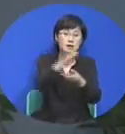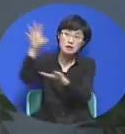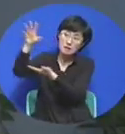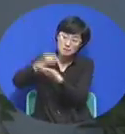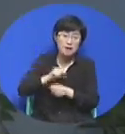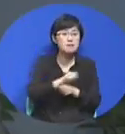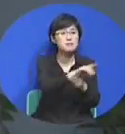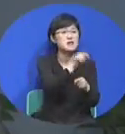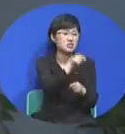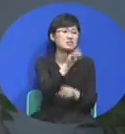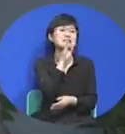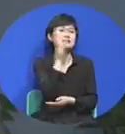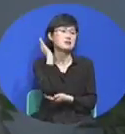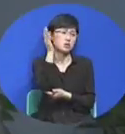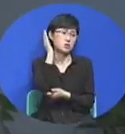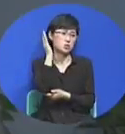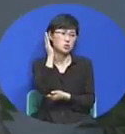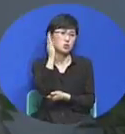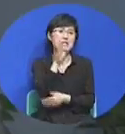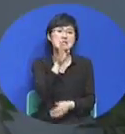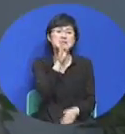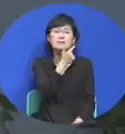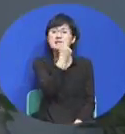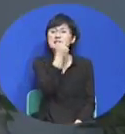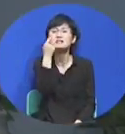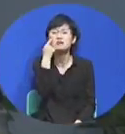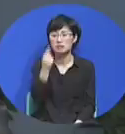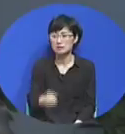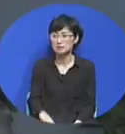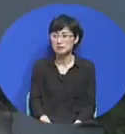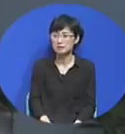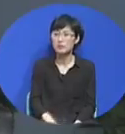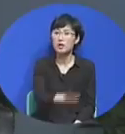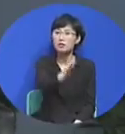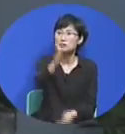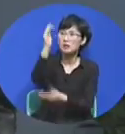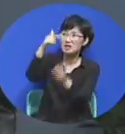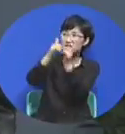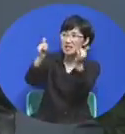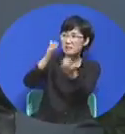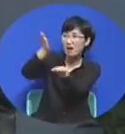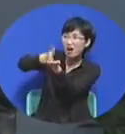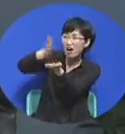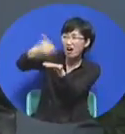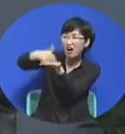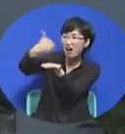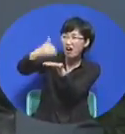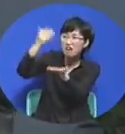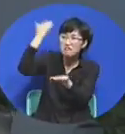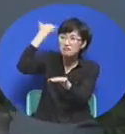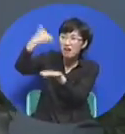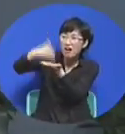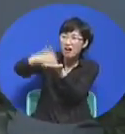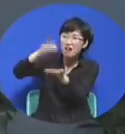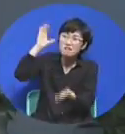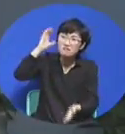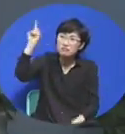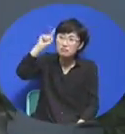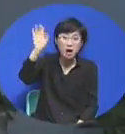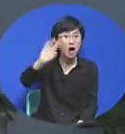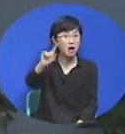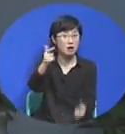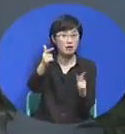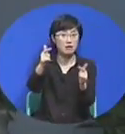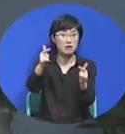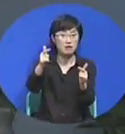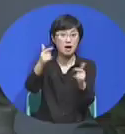them by the Lord and just run the errand of delivering that word. 여러분은 설교를 듣는 게 아닙니다. 하나님의 말씀을 듣는 것입니다. You're not here